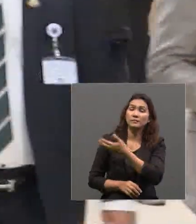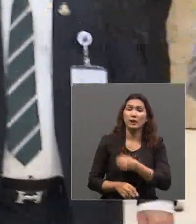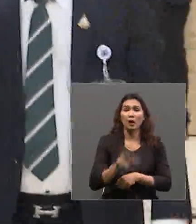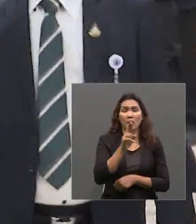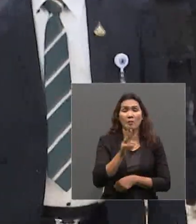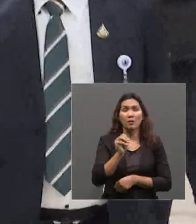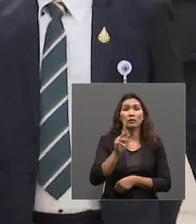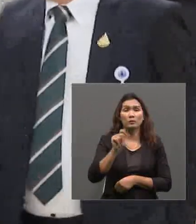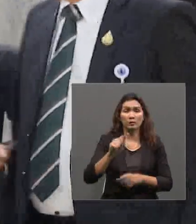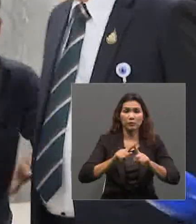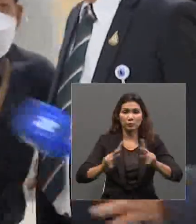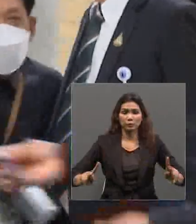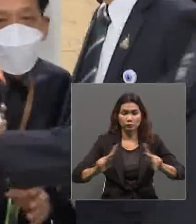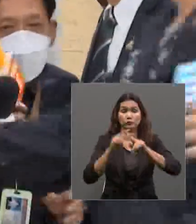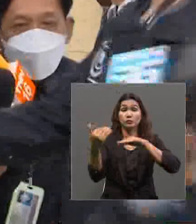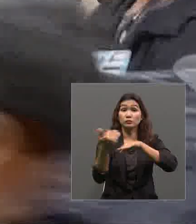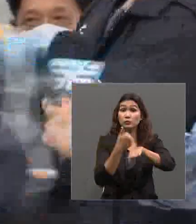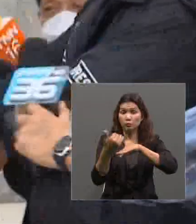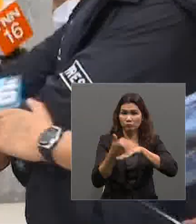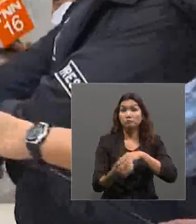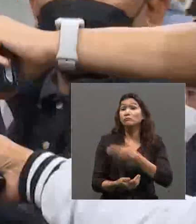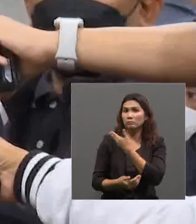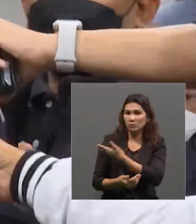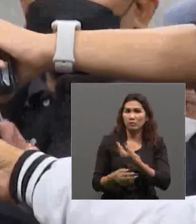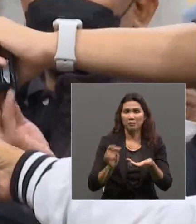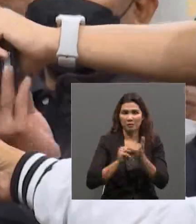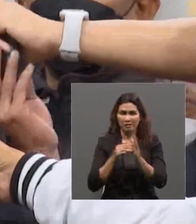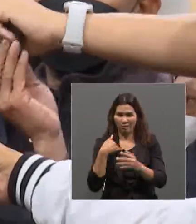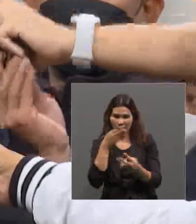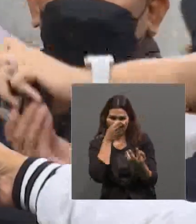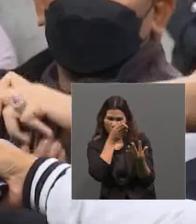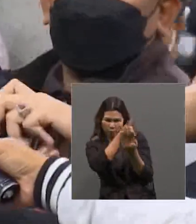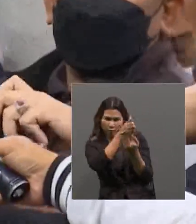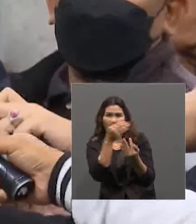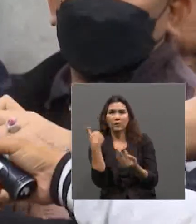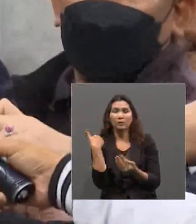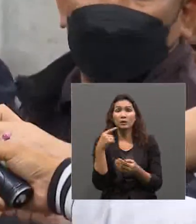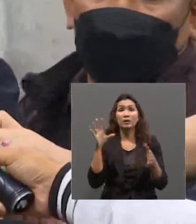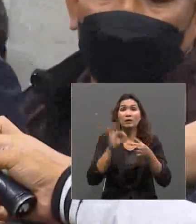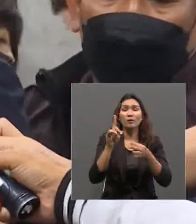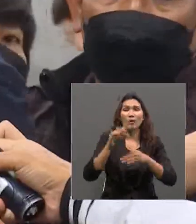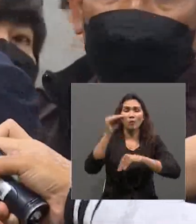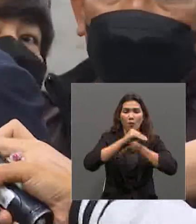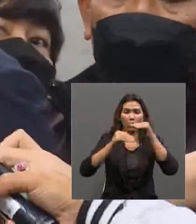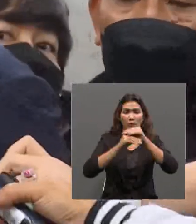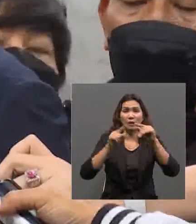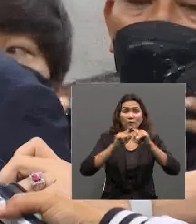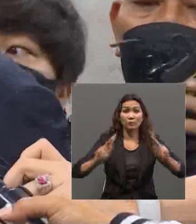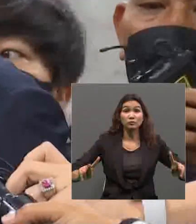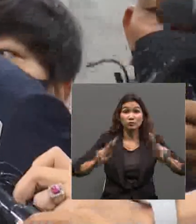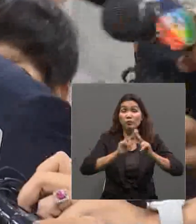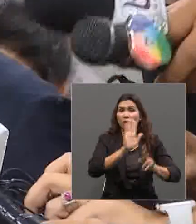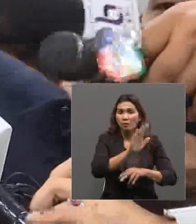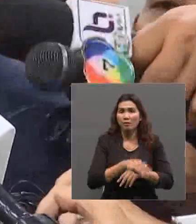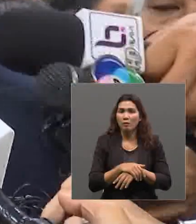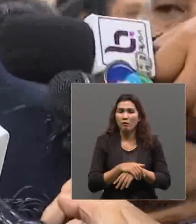นตรีว่าการกระทรวงคมนาคมค่ะเป็นอีกหนึ่งคนที่ถูกล็อกเป้าโดยเฉพาะเรื่องสัมปทานโครงการในกระทรวงแม้ขอฟังเนื้อห